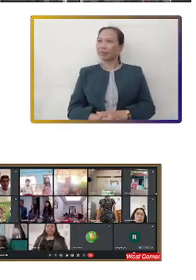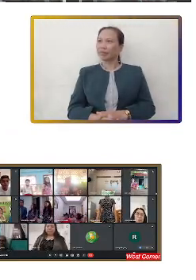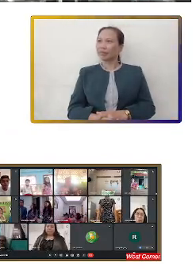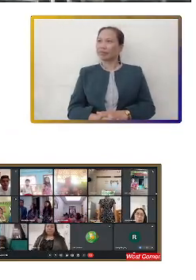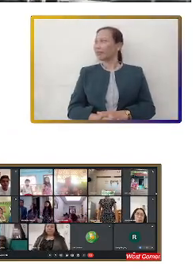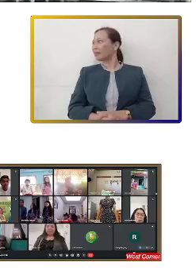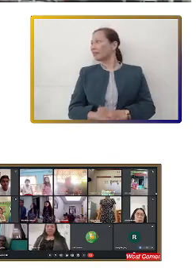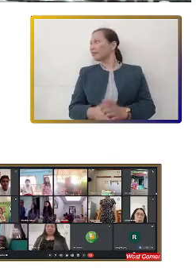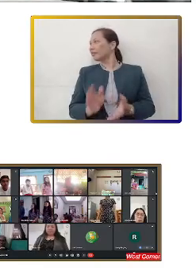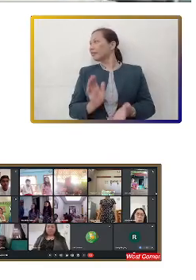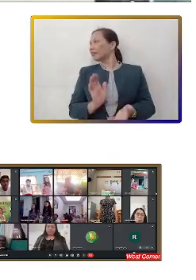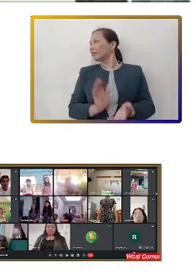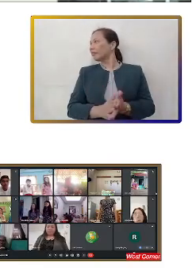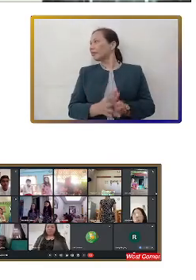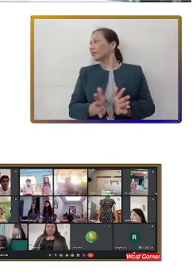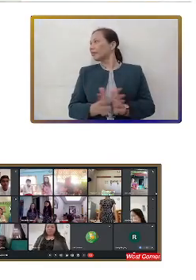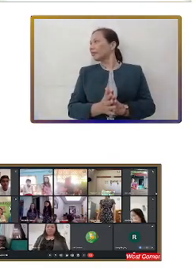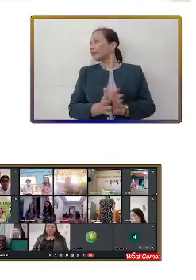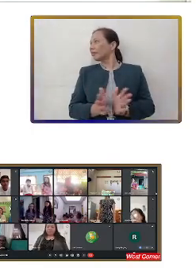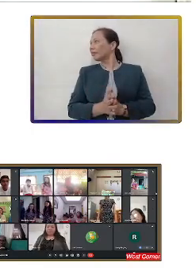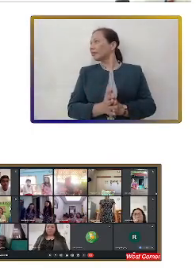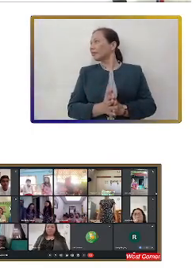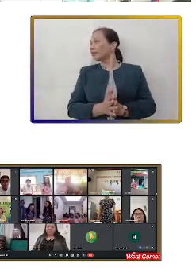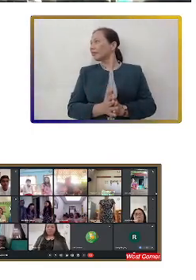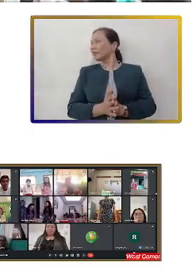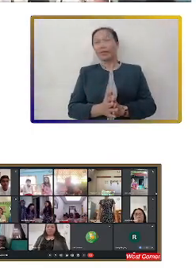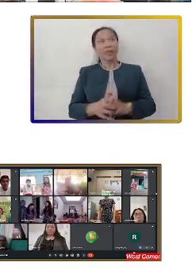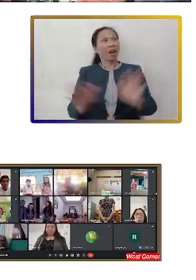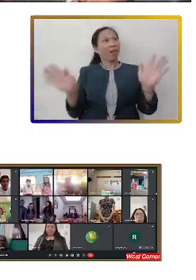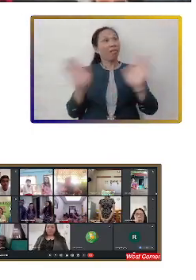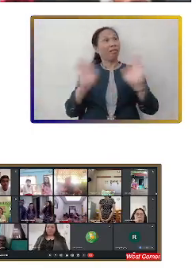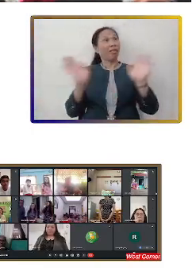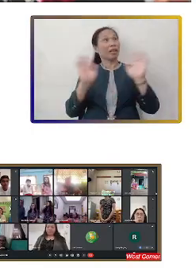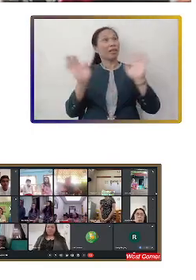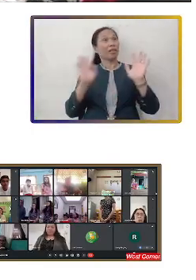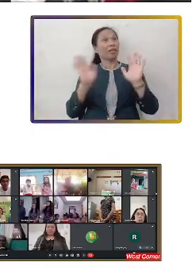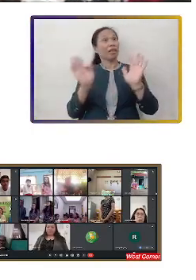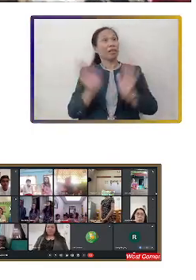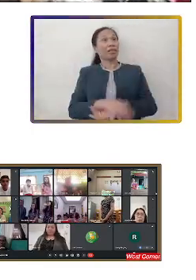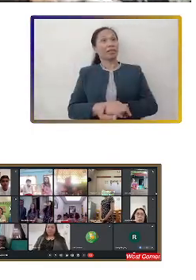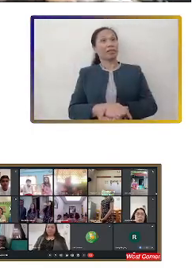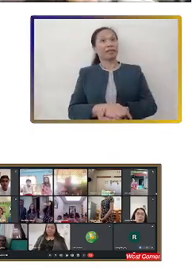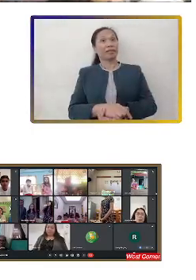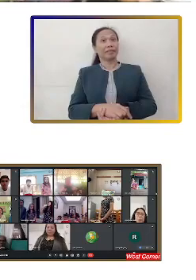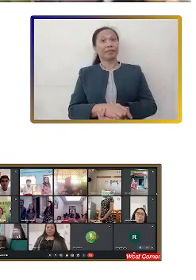Yun. Yun o. Oh. Away ka, away ka dyan.